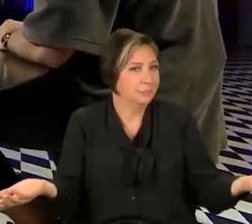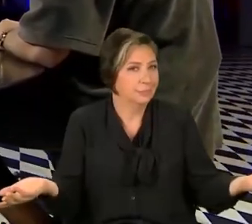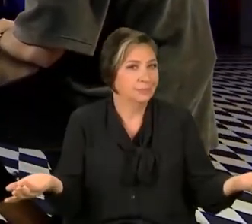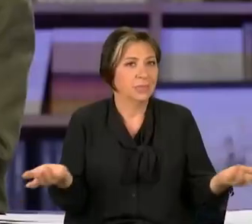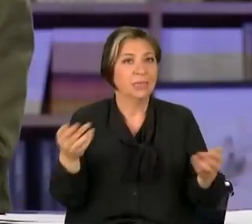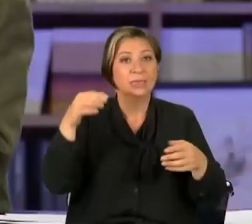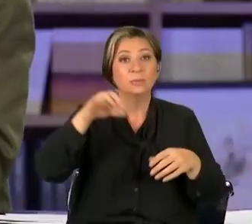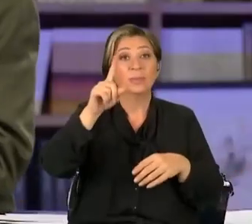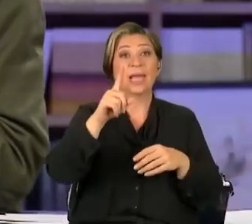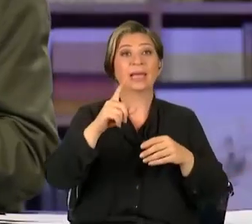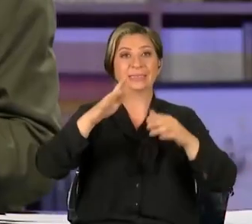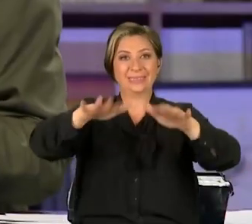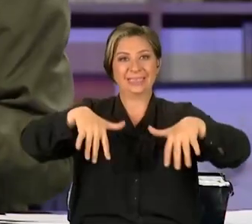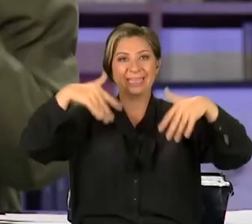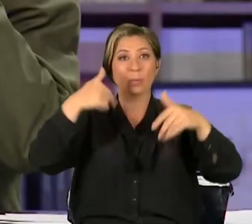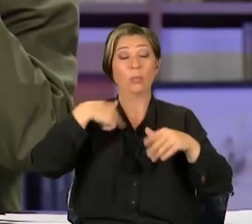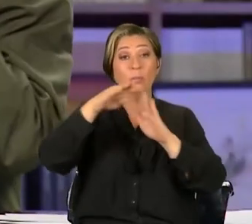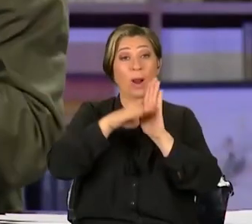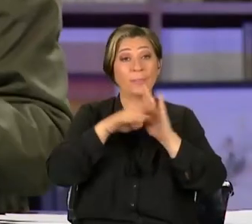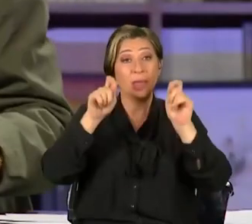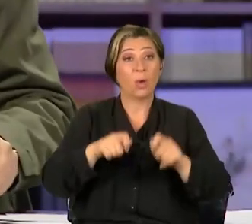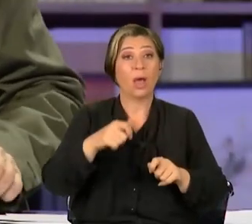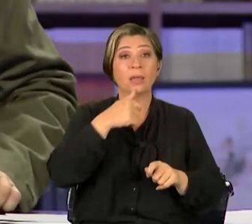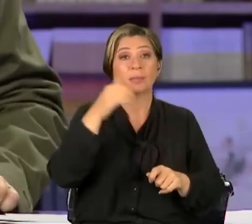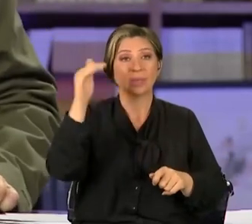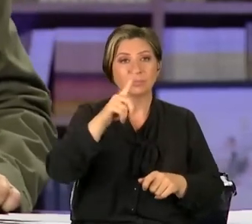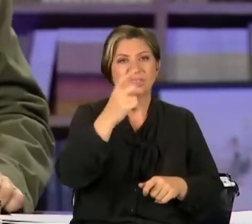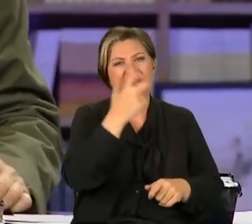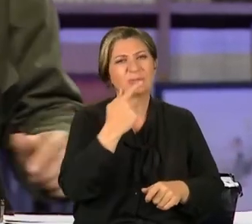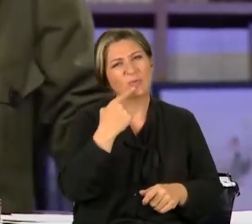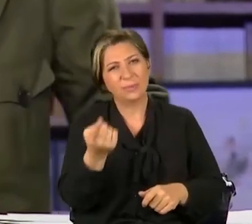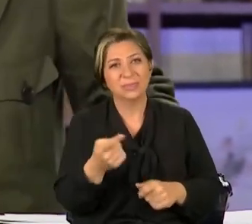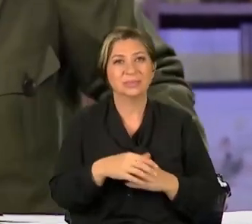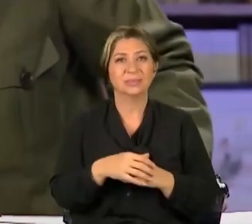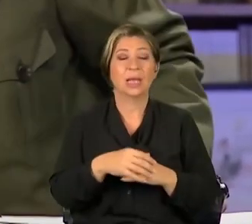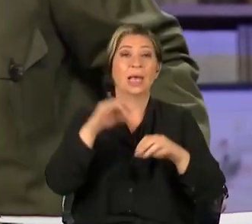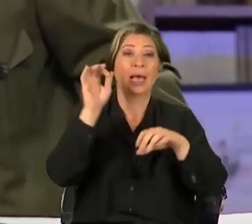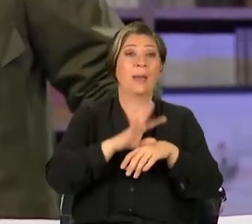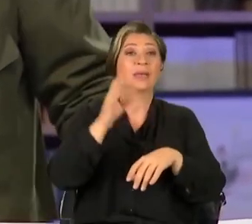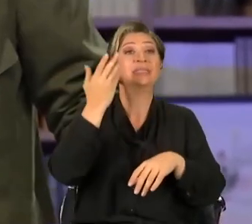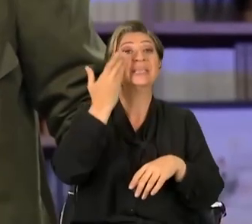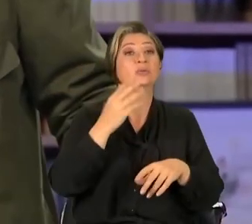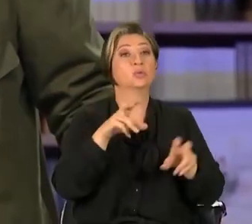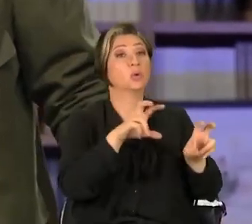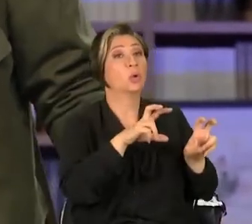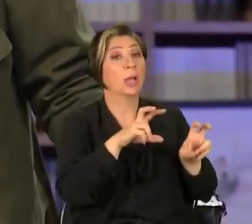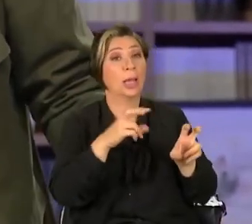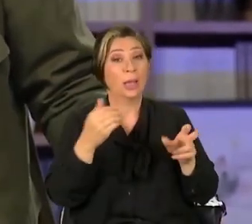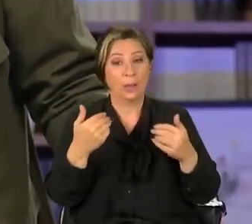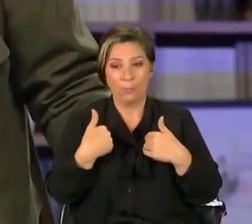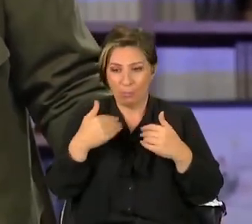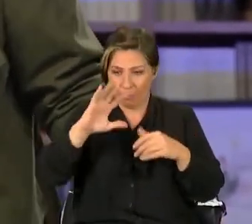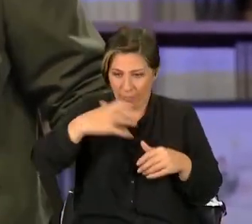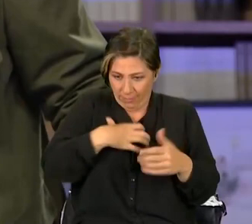Şimdi bir de sahneye çıkıyorlar bu bizim programlarda da yapıyor Adam gelmiş diyorum bir şarkı söyler misin Hemen seyirciye dönüyor Ben